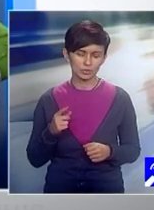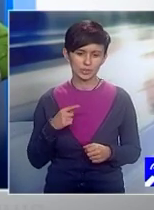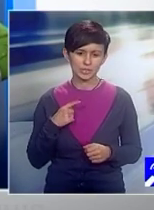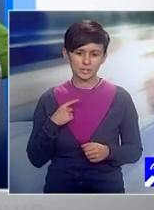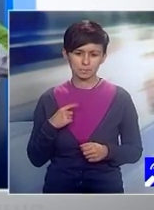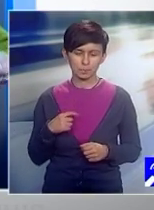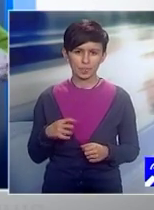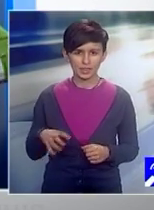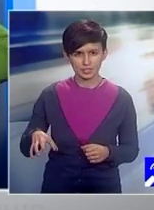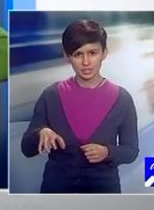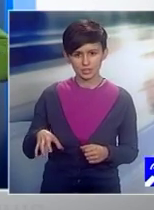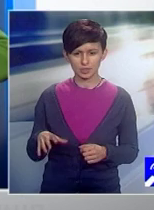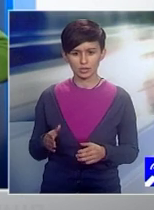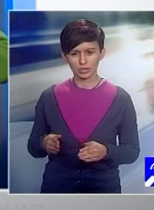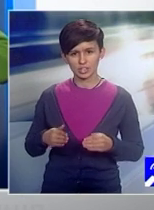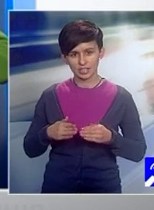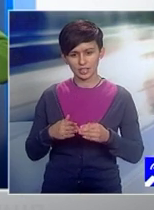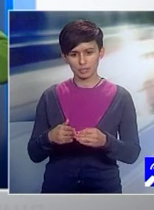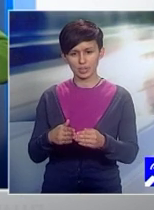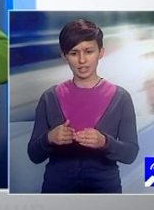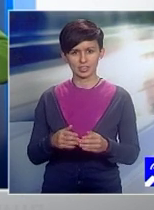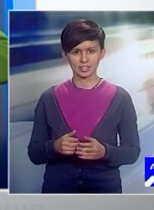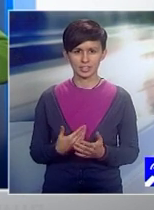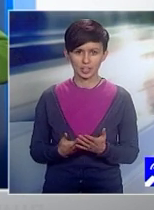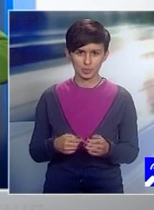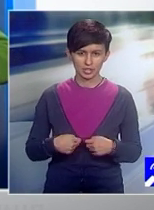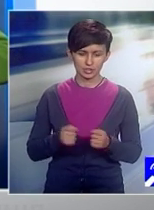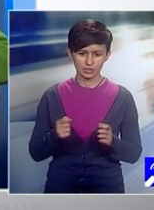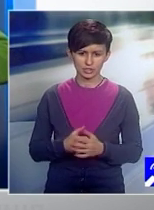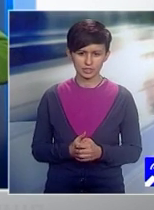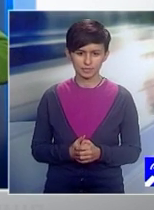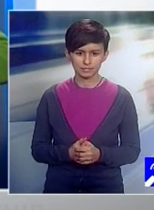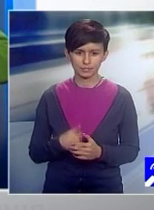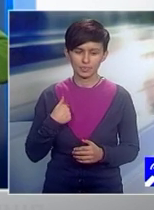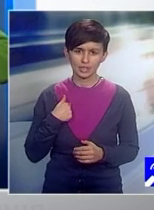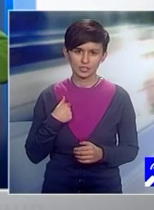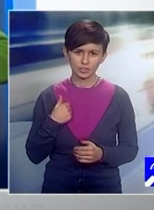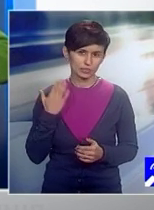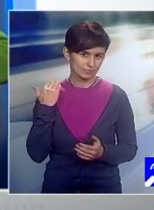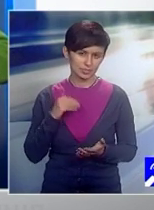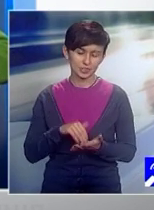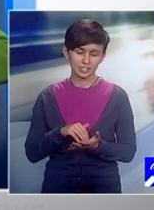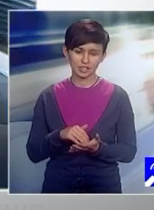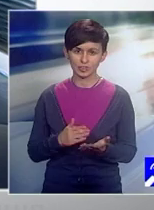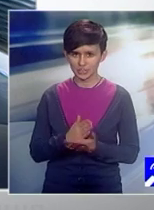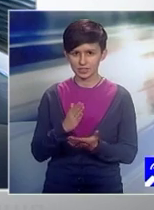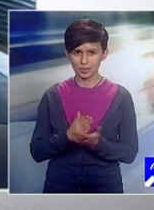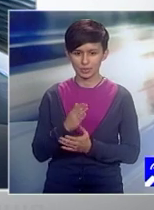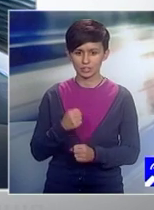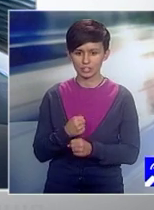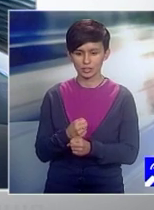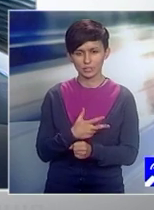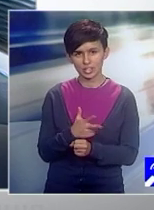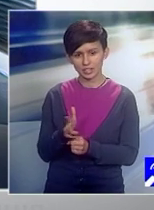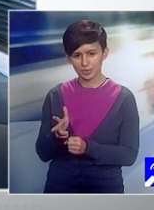barcă pentru noi, pentru că... Da, ai fost atunci... nevoită să continui tu munca de cameraman. Seama, da, a fost, să... da, nu mi-am pus niciodată